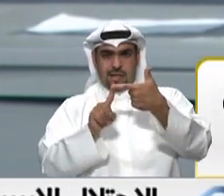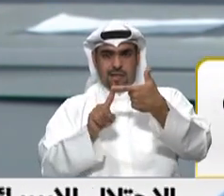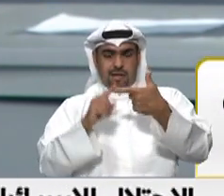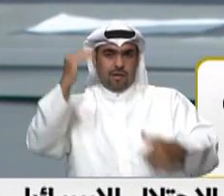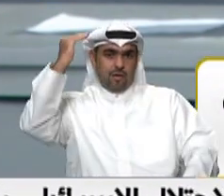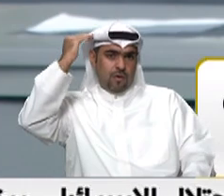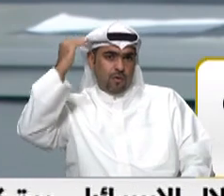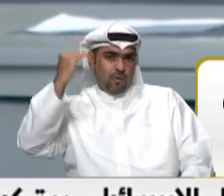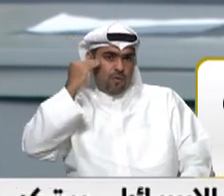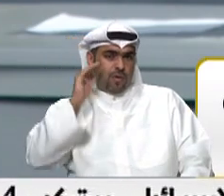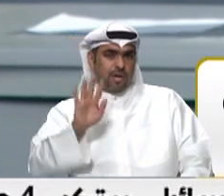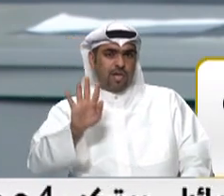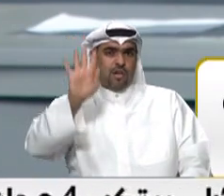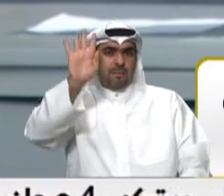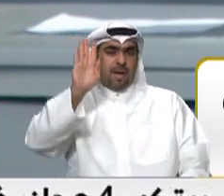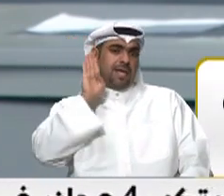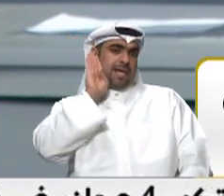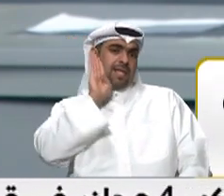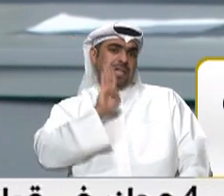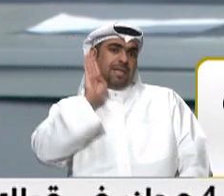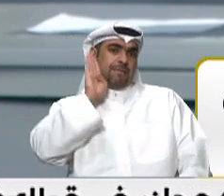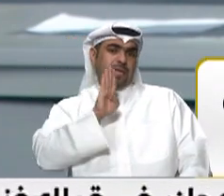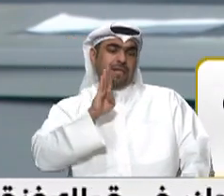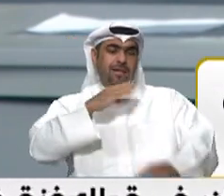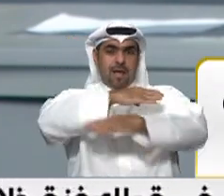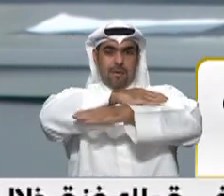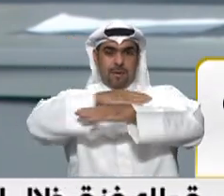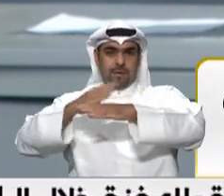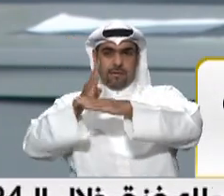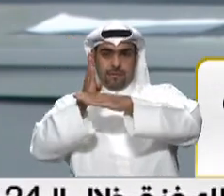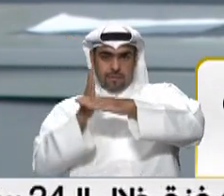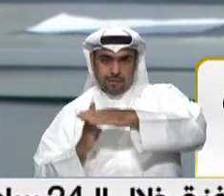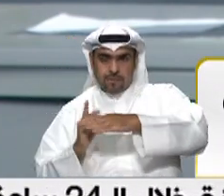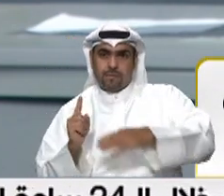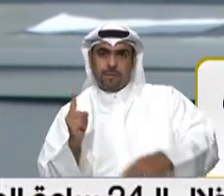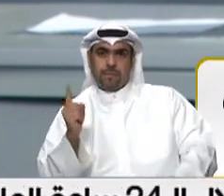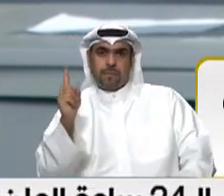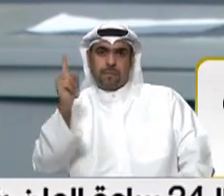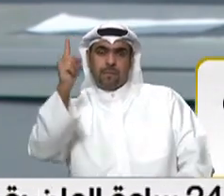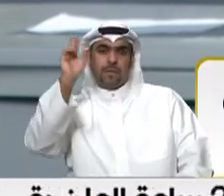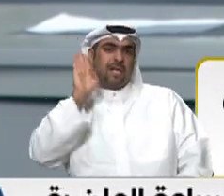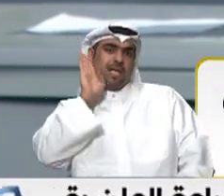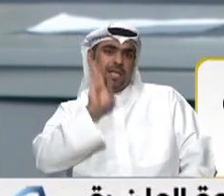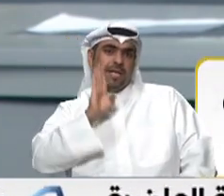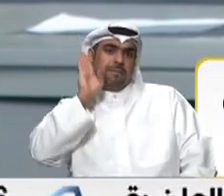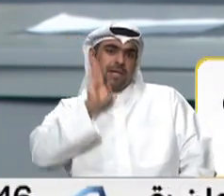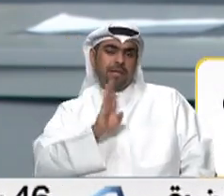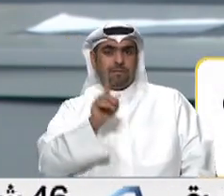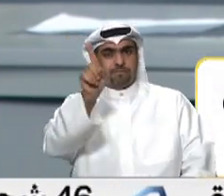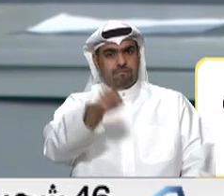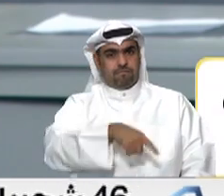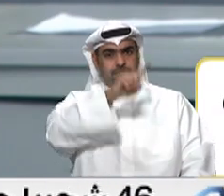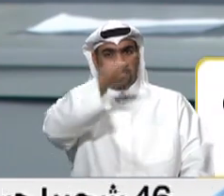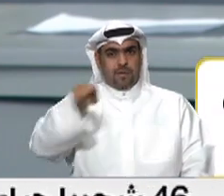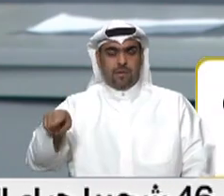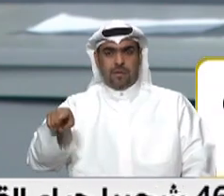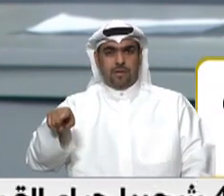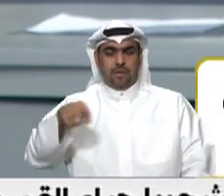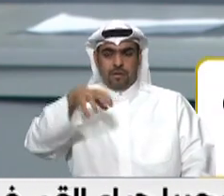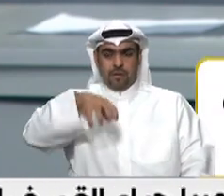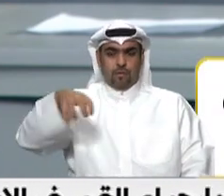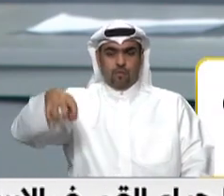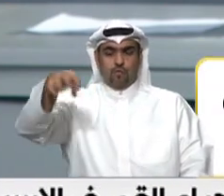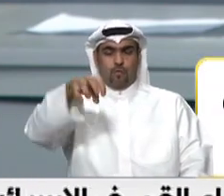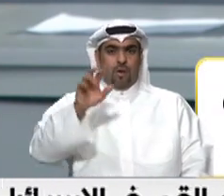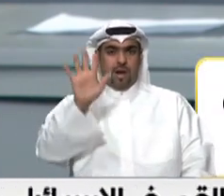تجريها كوريا الشماليه بالتطور المقلق حيث الرابط او وحثت الرابطه على ايجاد حلول